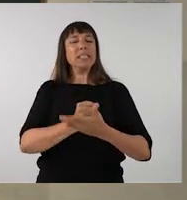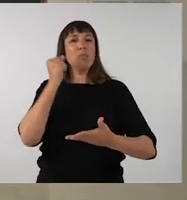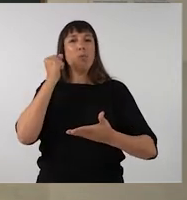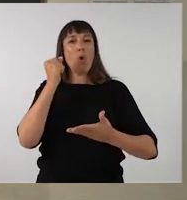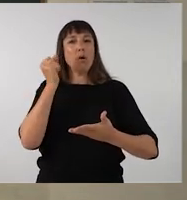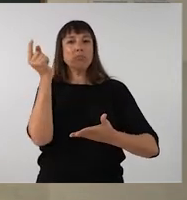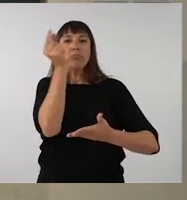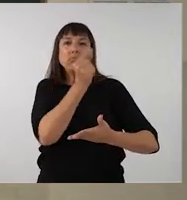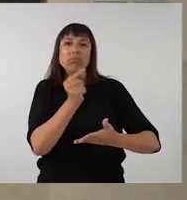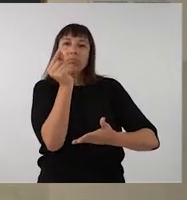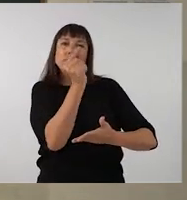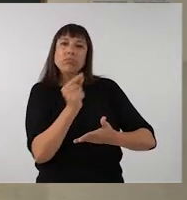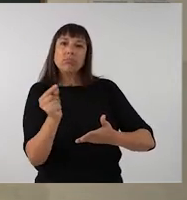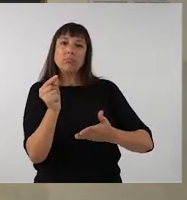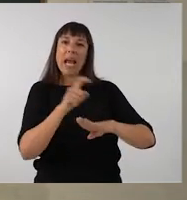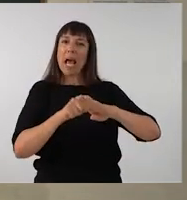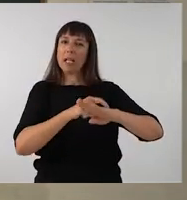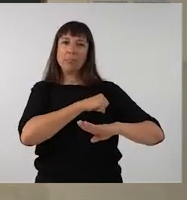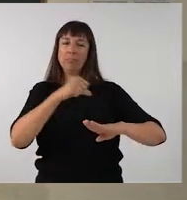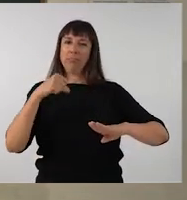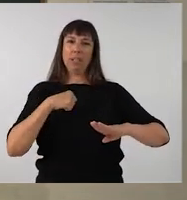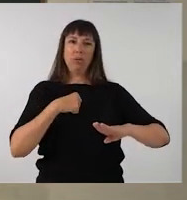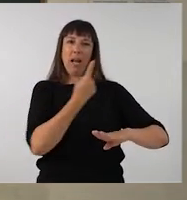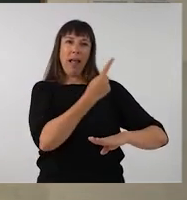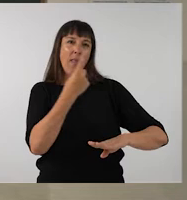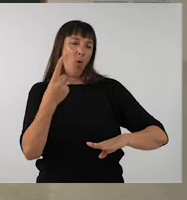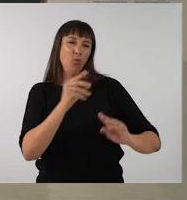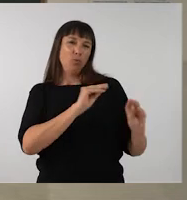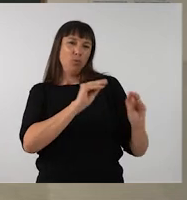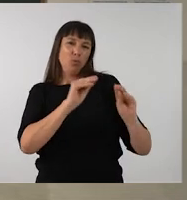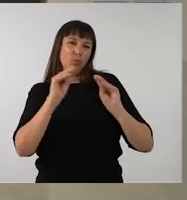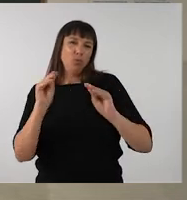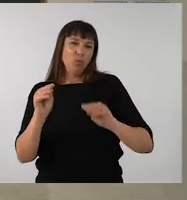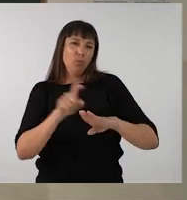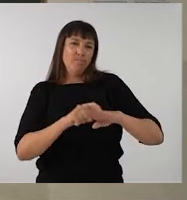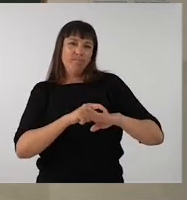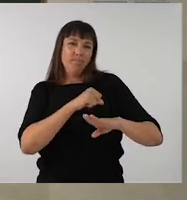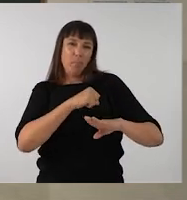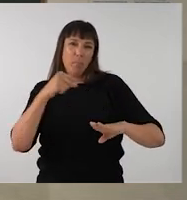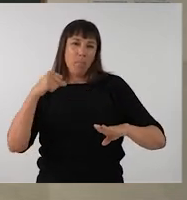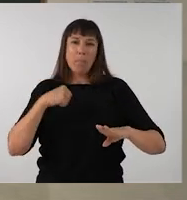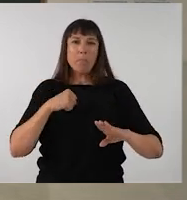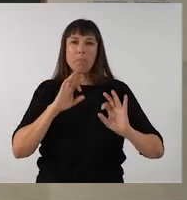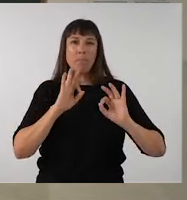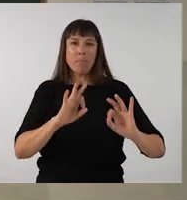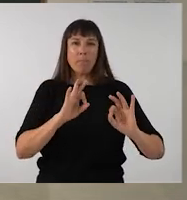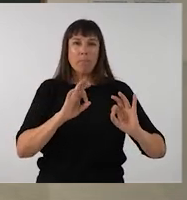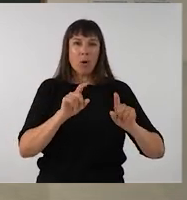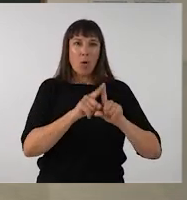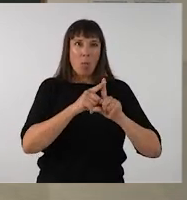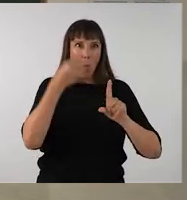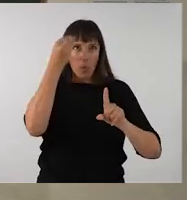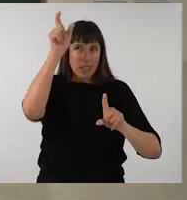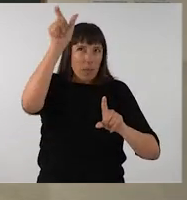signe, la diferència entre el signe cal·ligràfic, que sempre és personal, no? La lletra d'algú té una intensitat, té